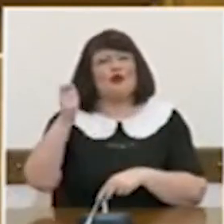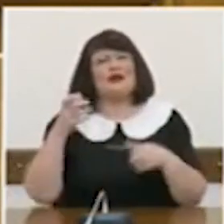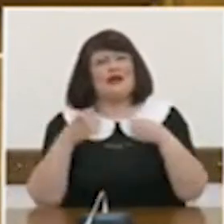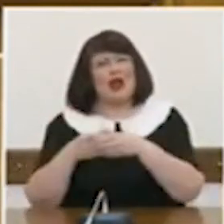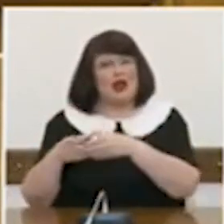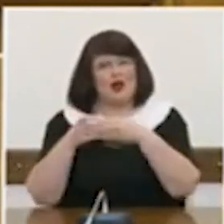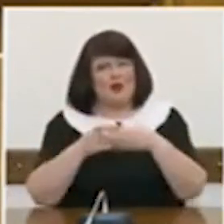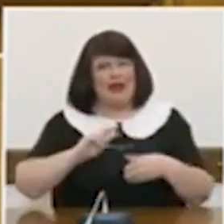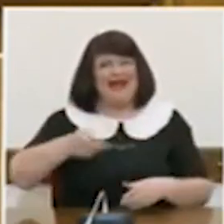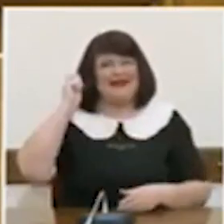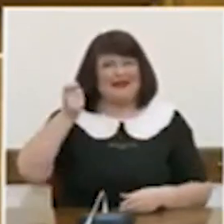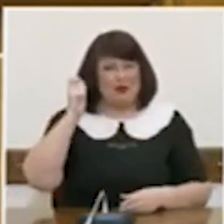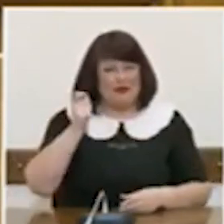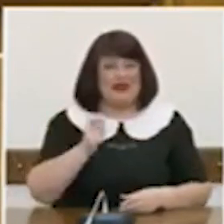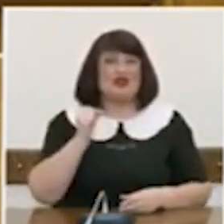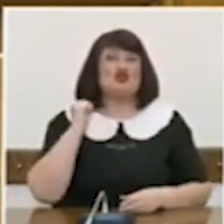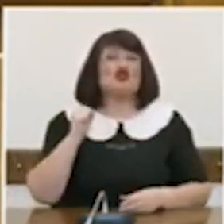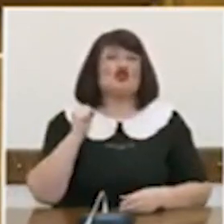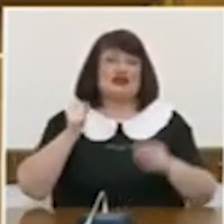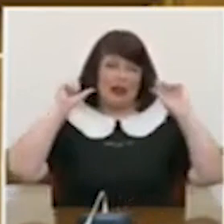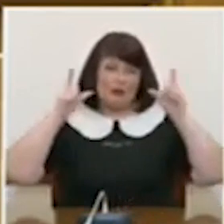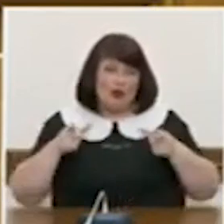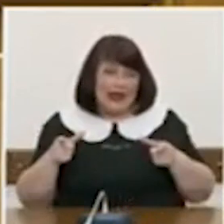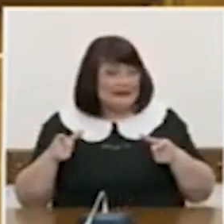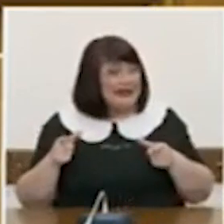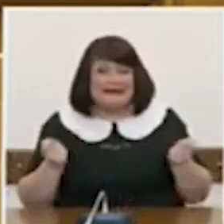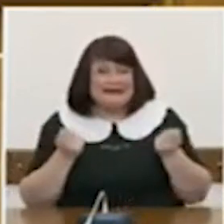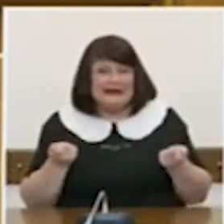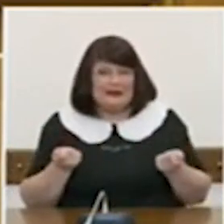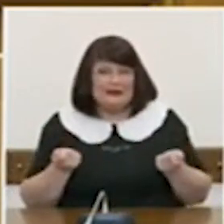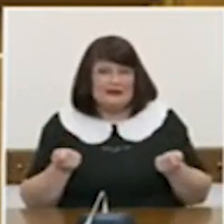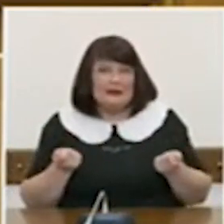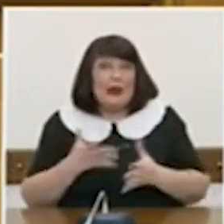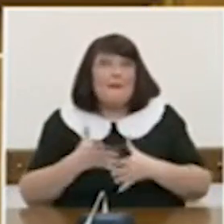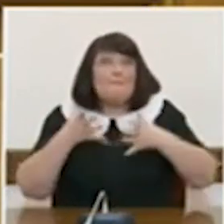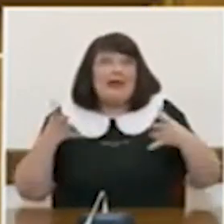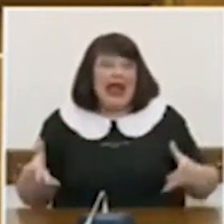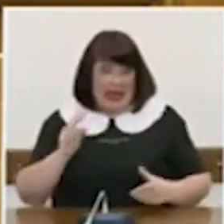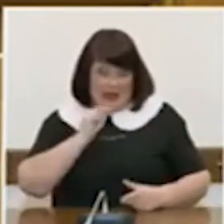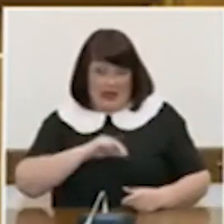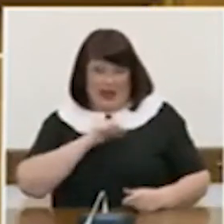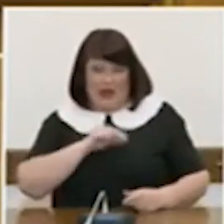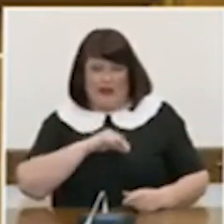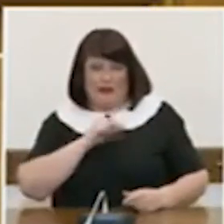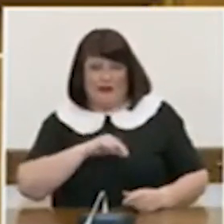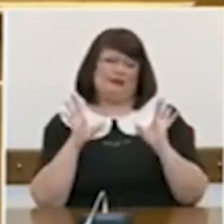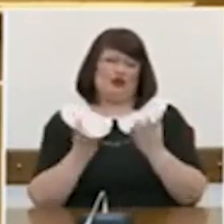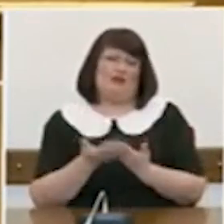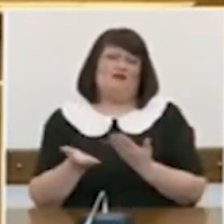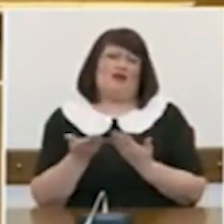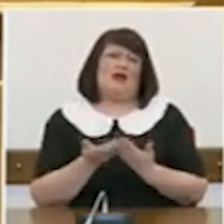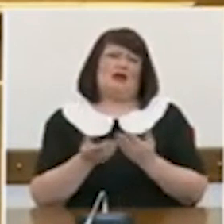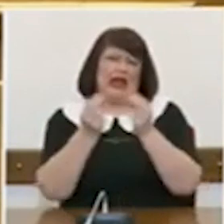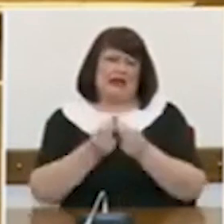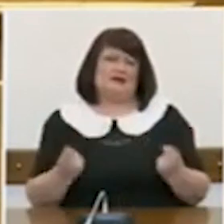αμαρτωλής σοσιαλδημοκρατίας. Δεν αγγίζεται τα τεράστια κέρδη που έχουν οι μεγάλοι όμιλοι.